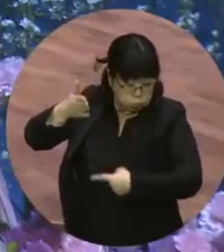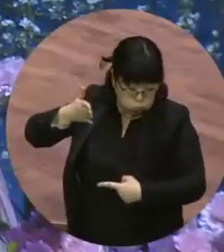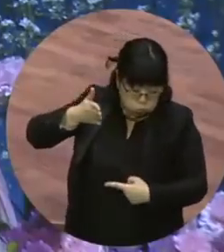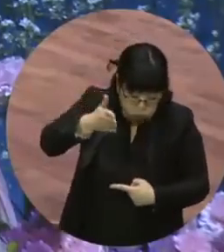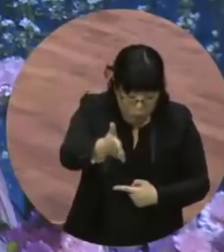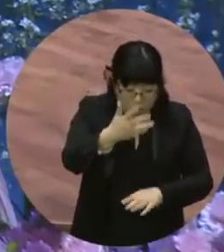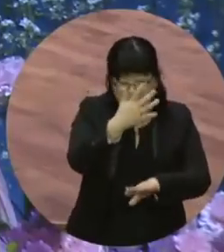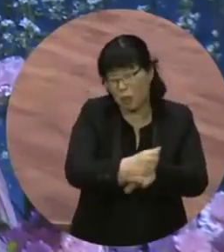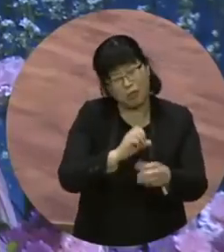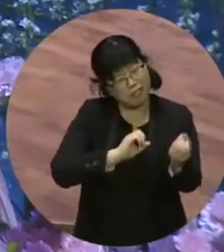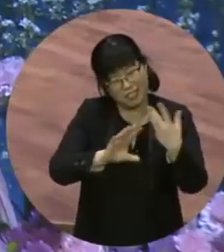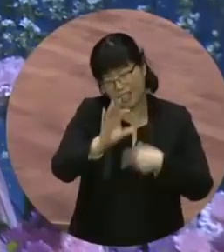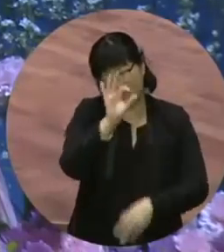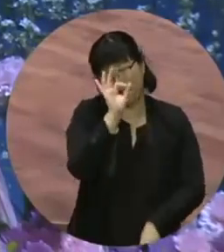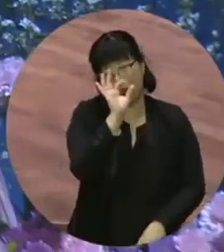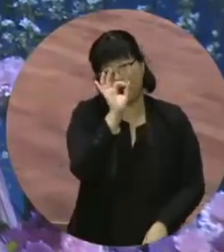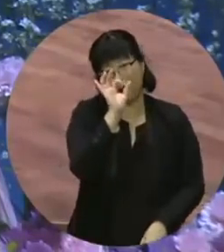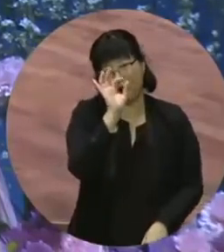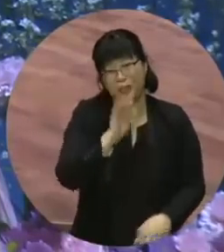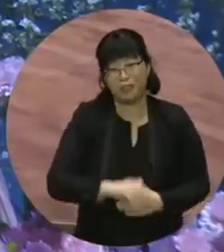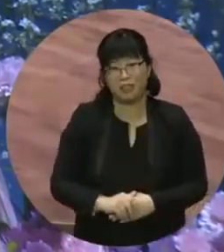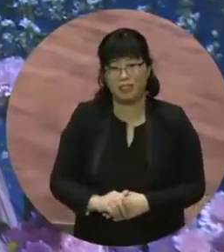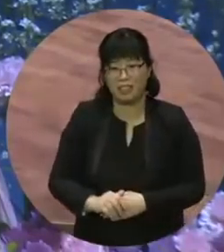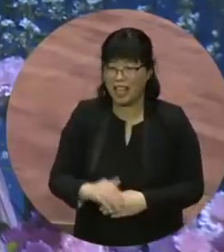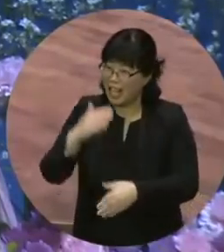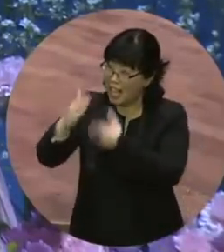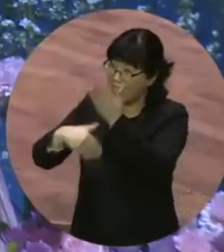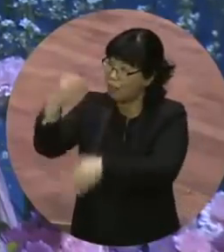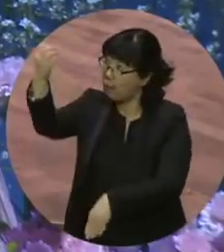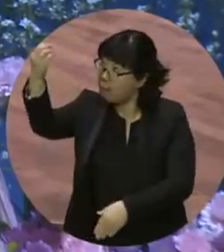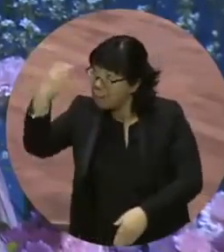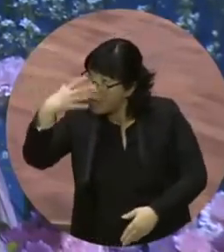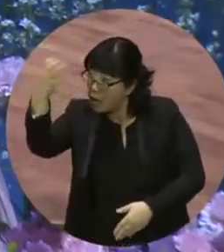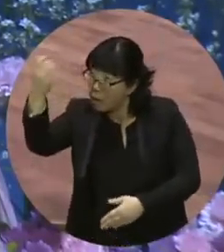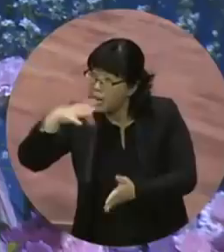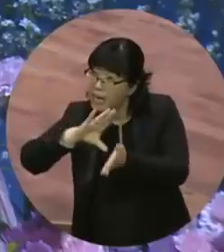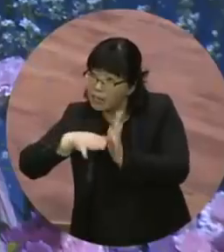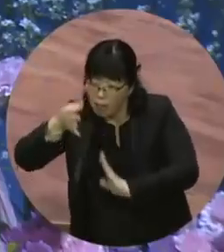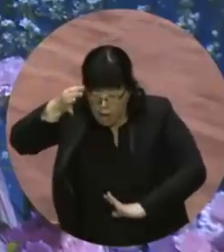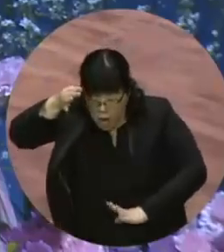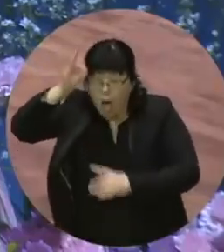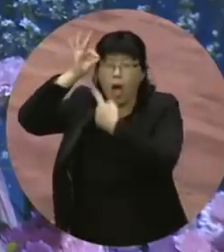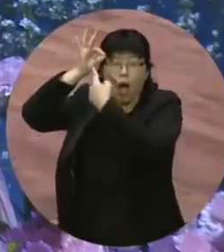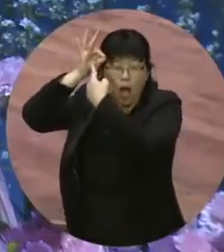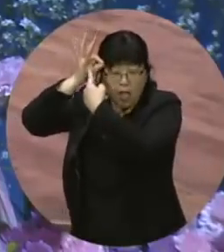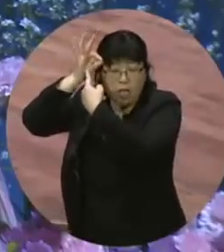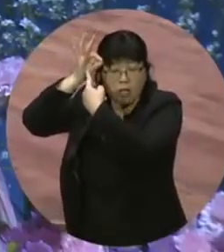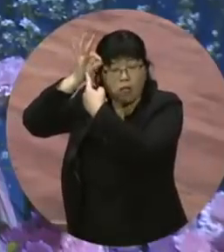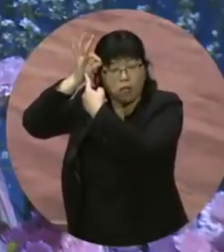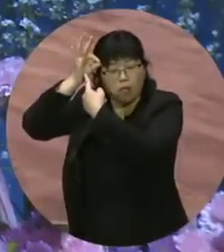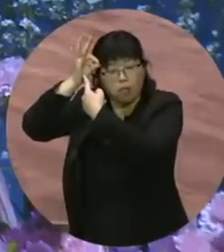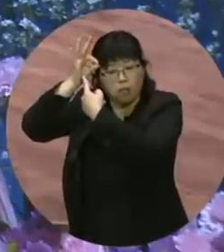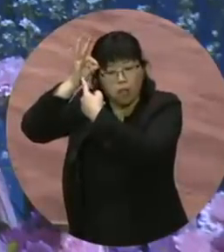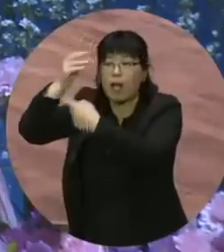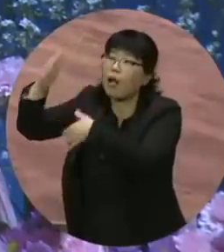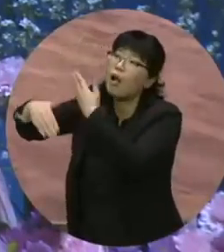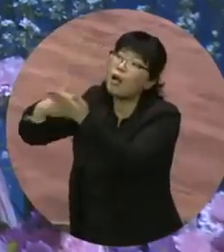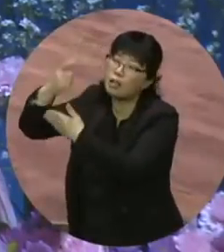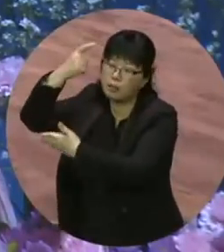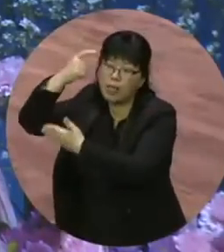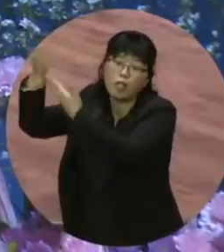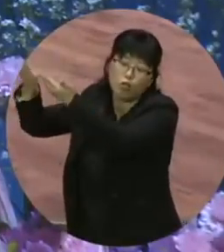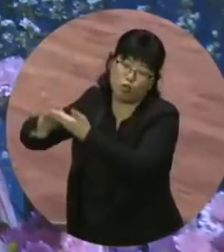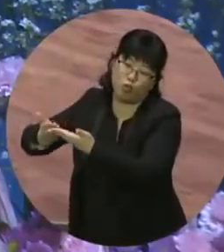첫째 생각을 잡으시기 바랍니다. 하나님의 생각이요. 두 번째 생각은 내 생각이라니까. 세 번째는 마귀가 주는 거라니까. 그렇게